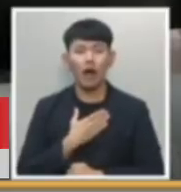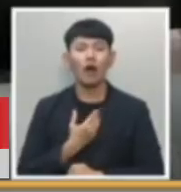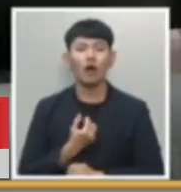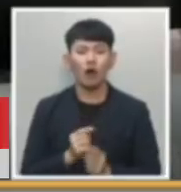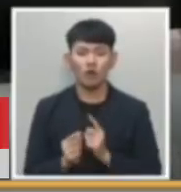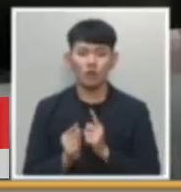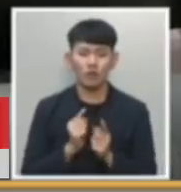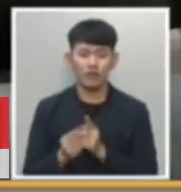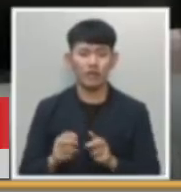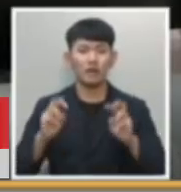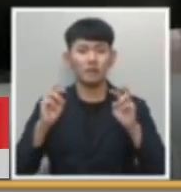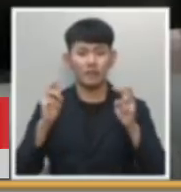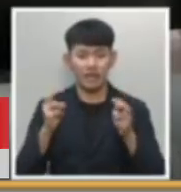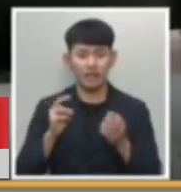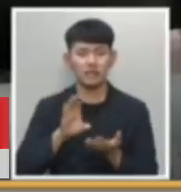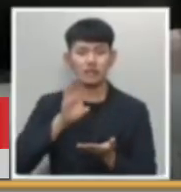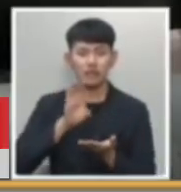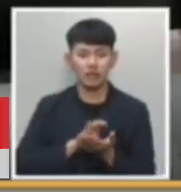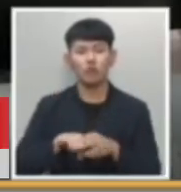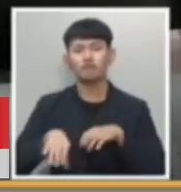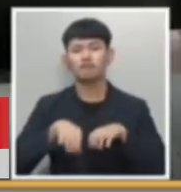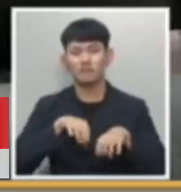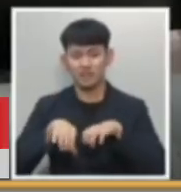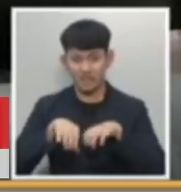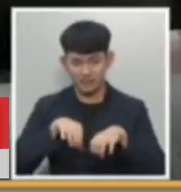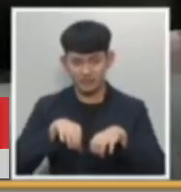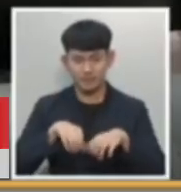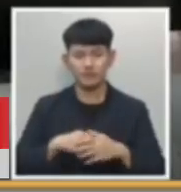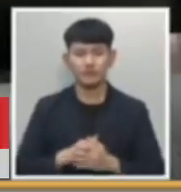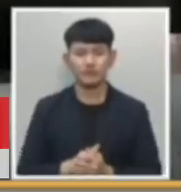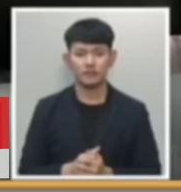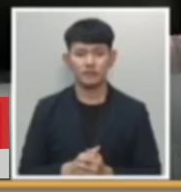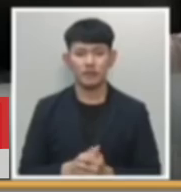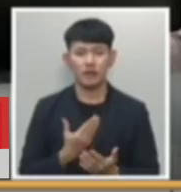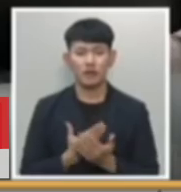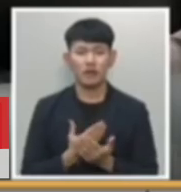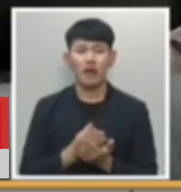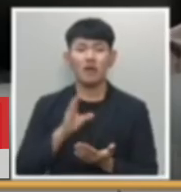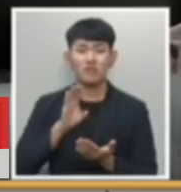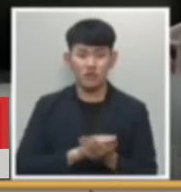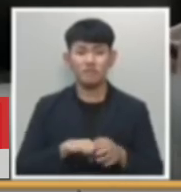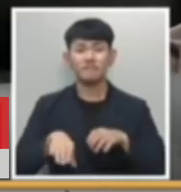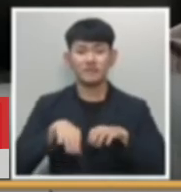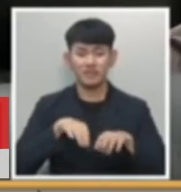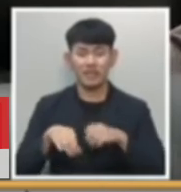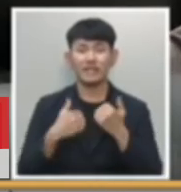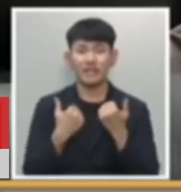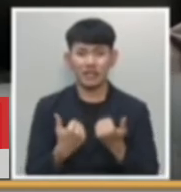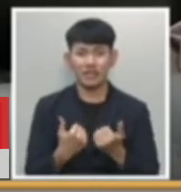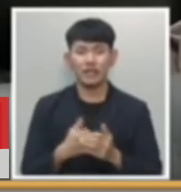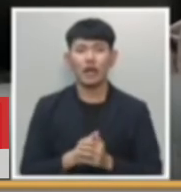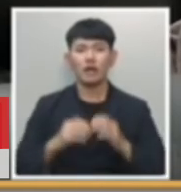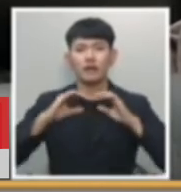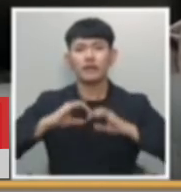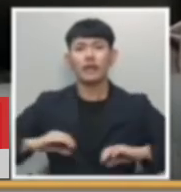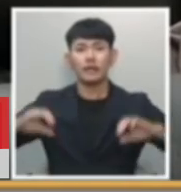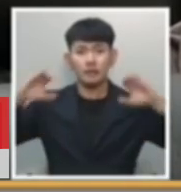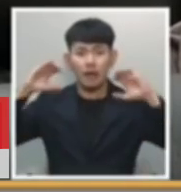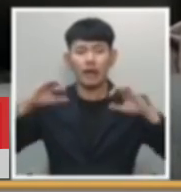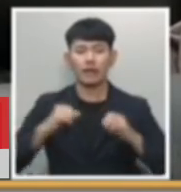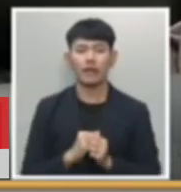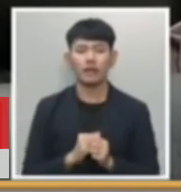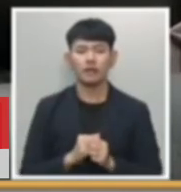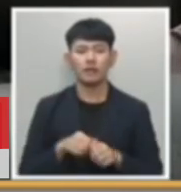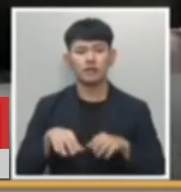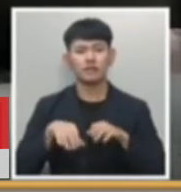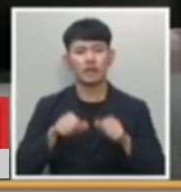ของการจัดงบประมาณงบประมาณครั้งนี้นะครับรัฐบาลจัดเป็นลักษณะงบ